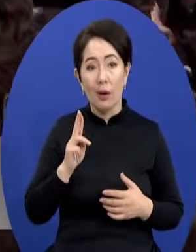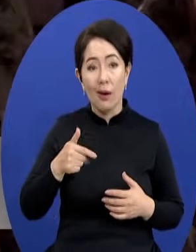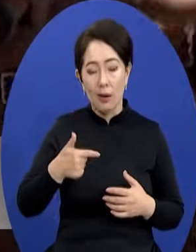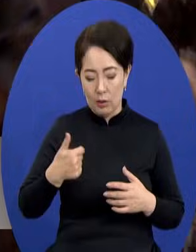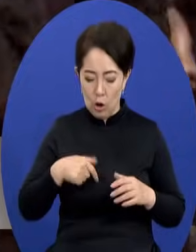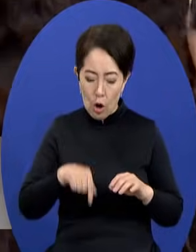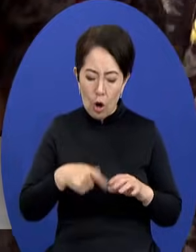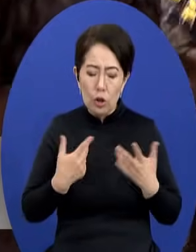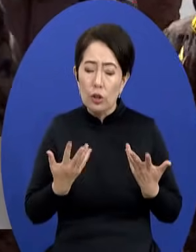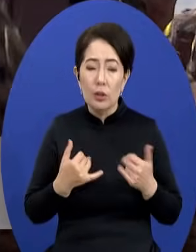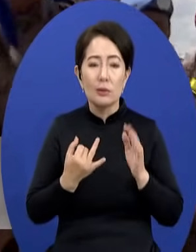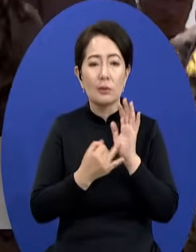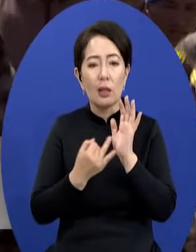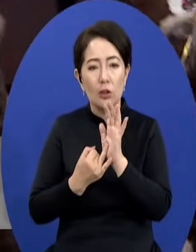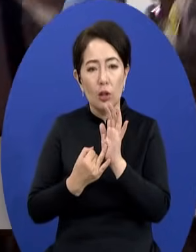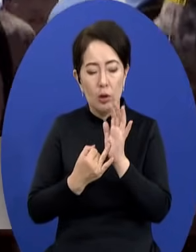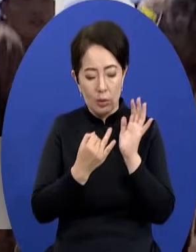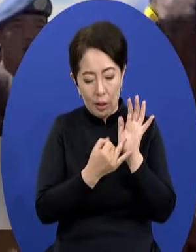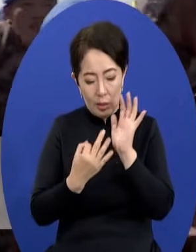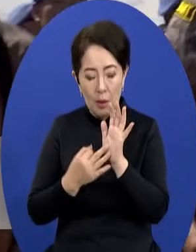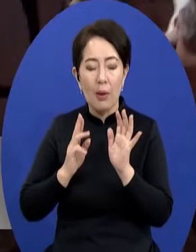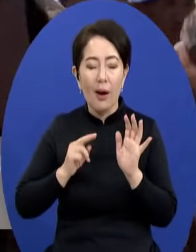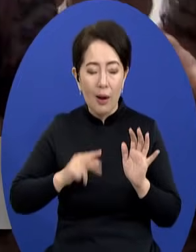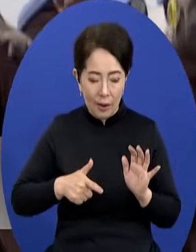нэг 77-78 хооронд байна да.